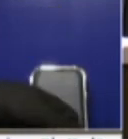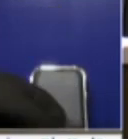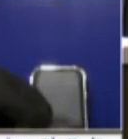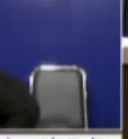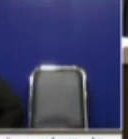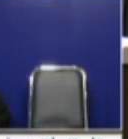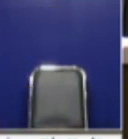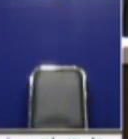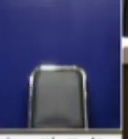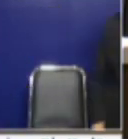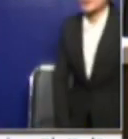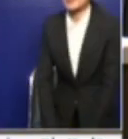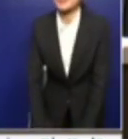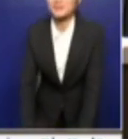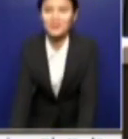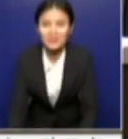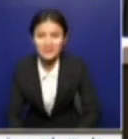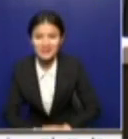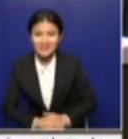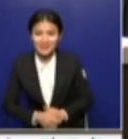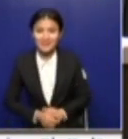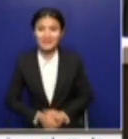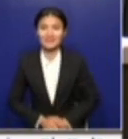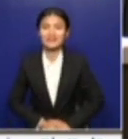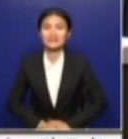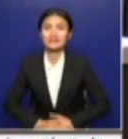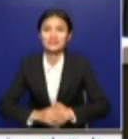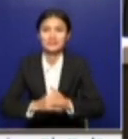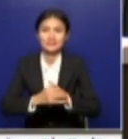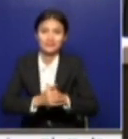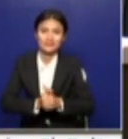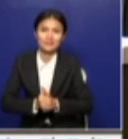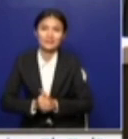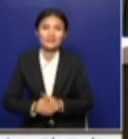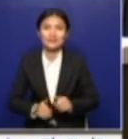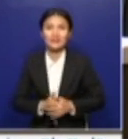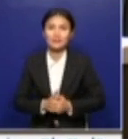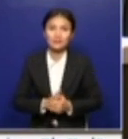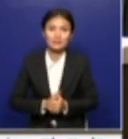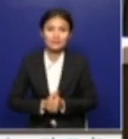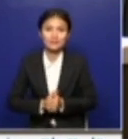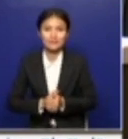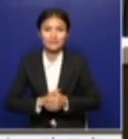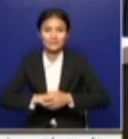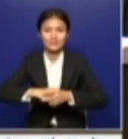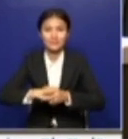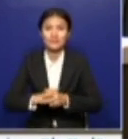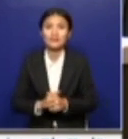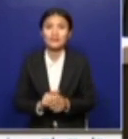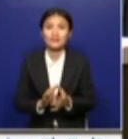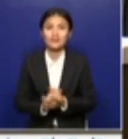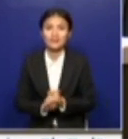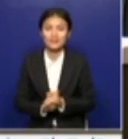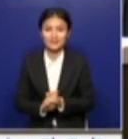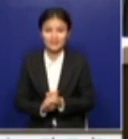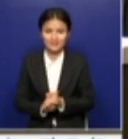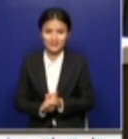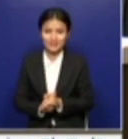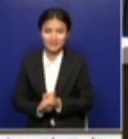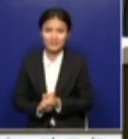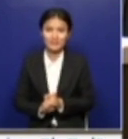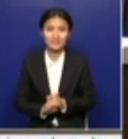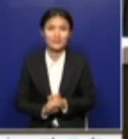ผู้ที่จะถูกเลือกสมควรทุกเรื่องตามบทเรียนจำนวนหน้าตา272ว่าแพรกมี